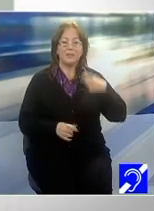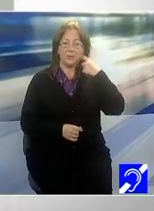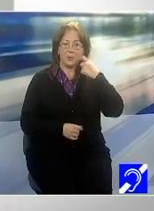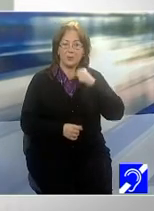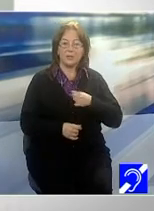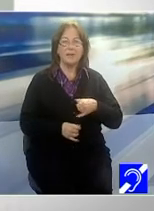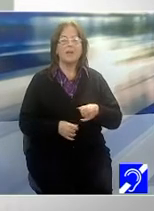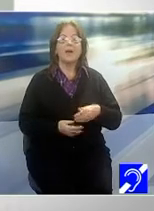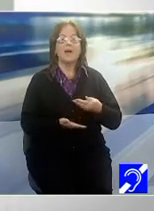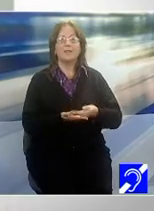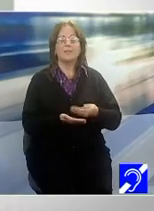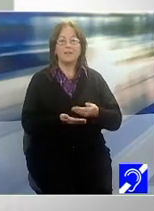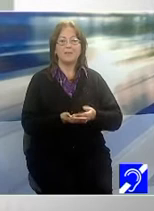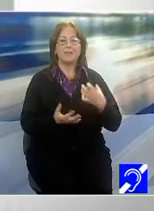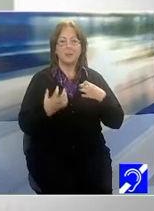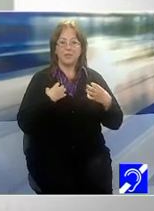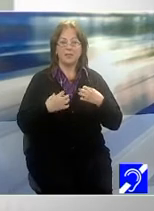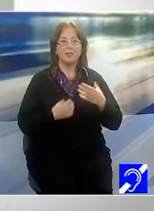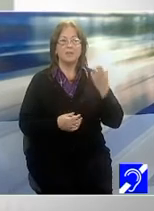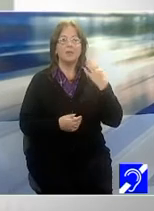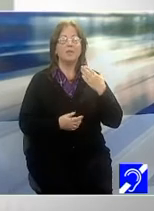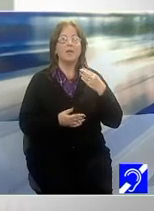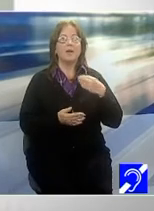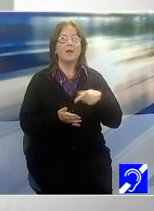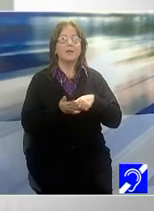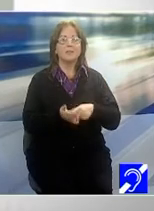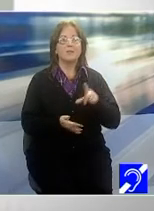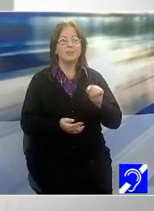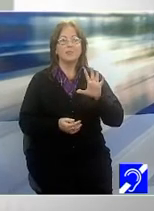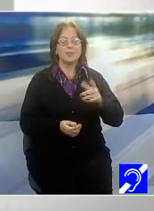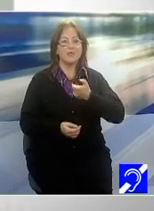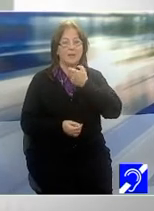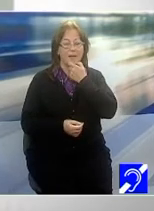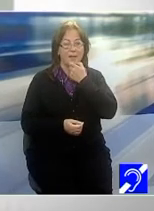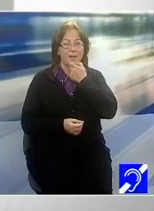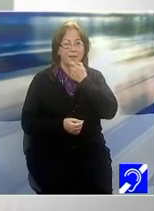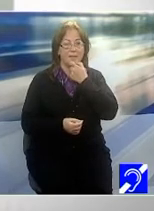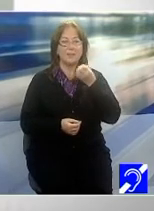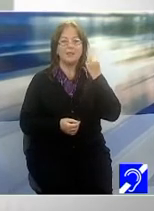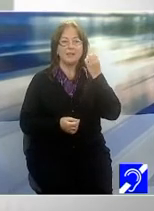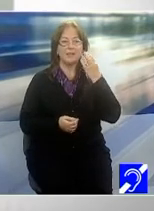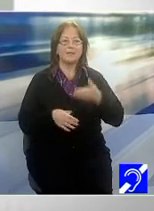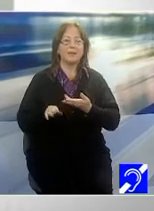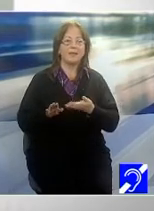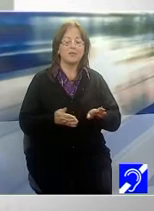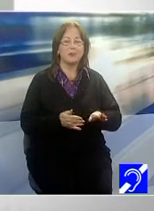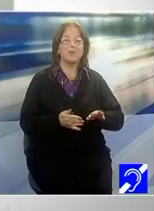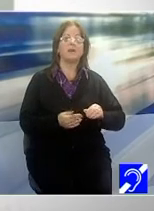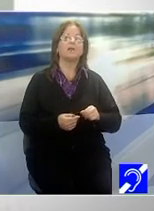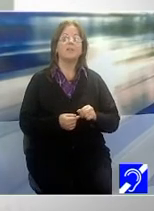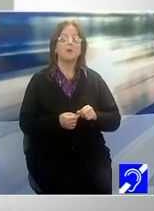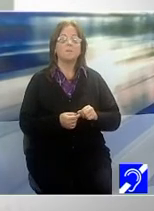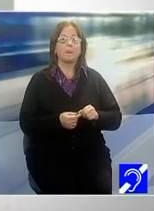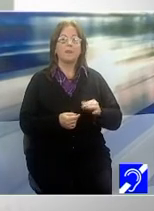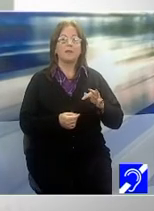Această reprezentație de excepție a marcat împlinirea a 25 de ani de existență a studioului teritorial Cluj.